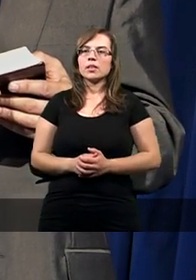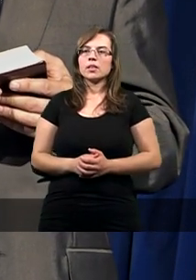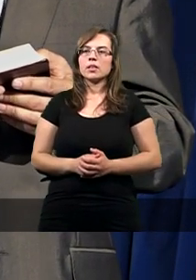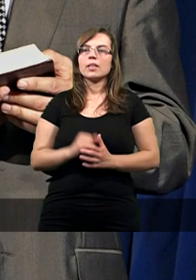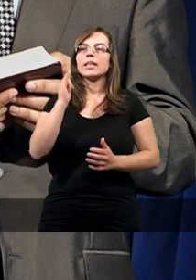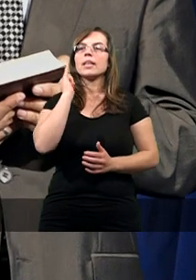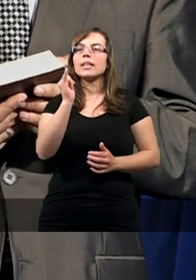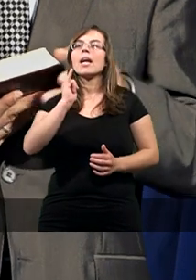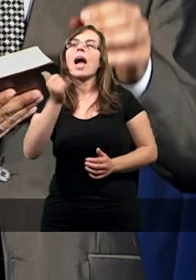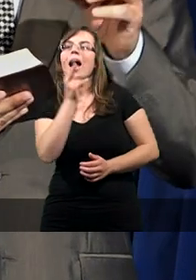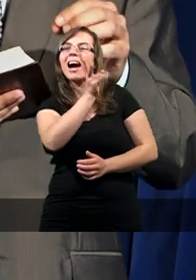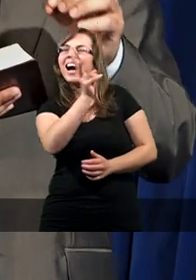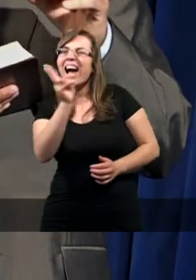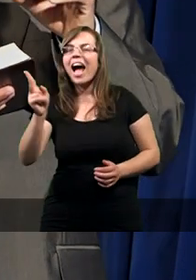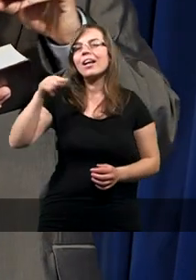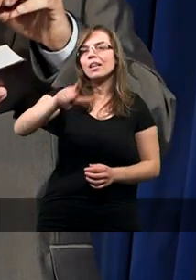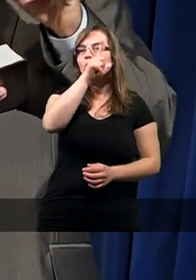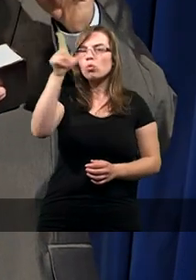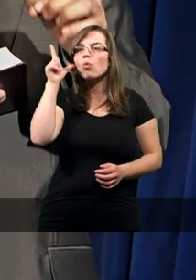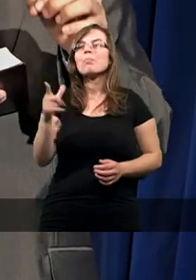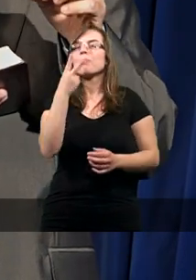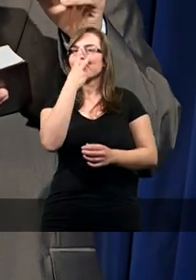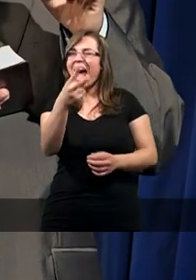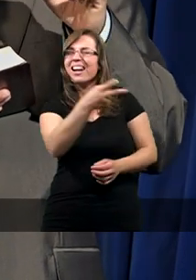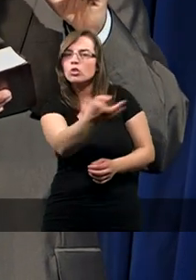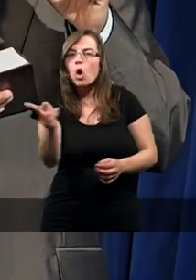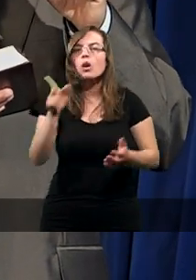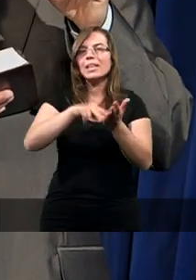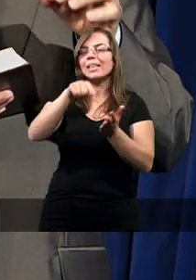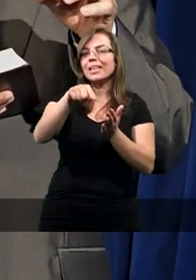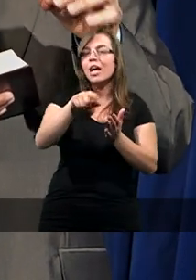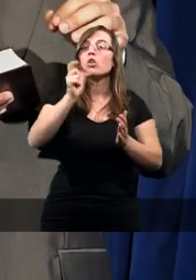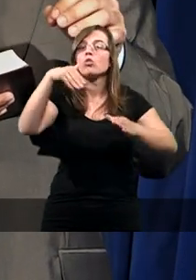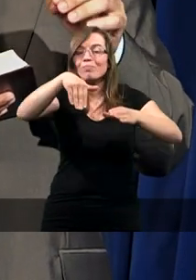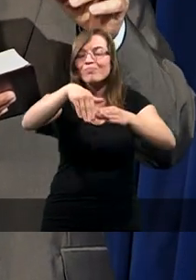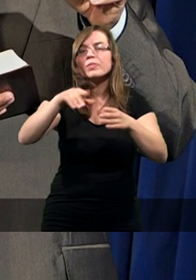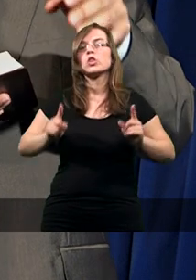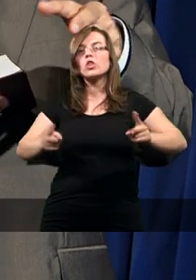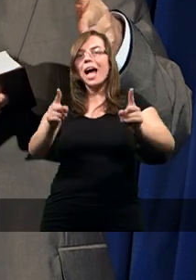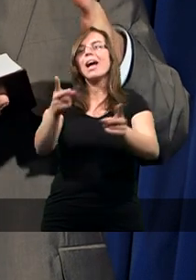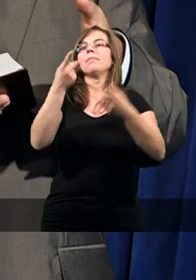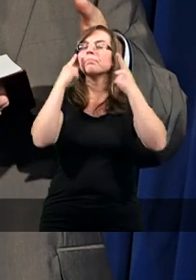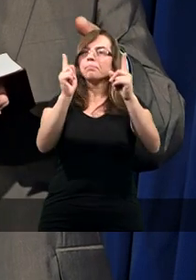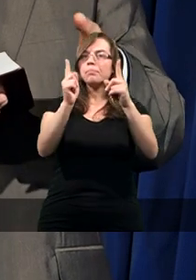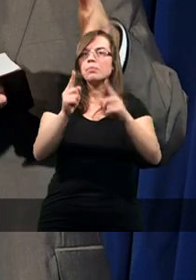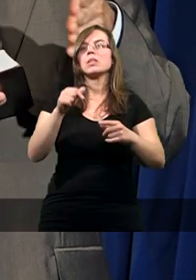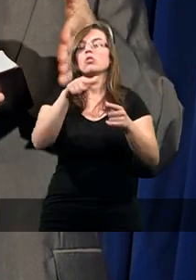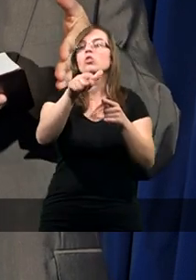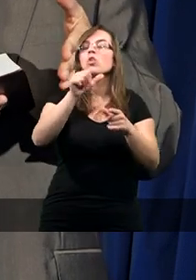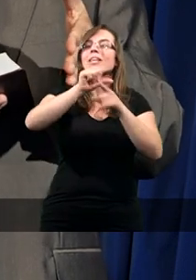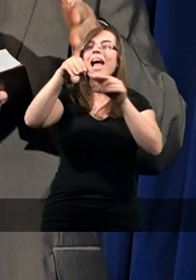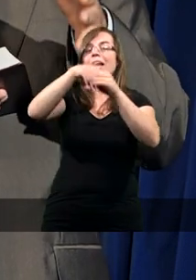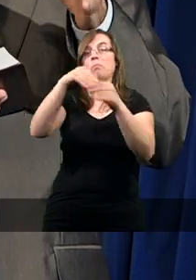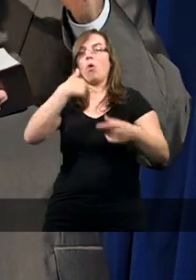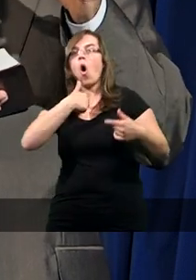away. I jak każdy z tych ludzi patrzących na ten, na to, co się tam dzieje, dostrzega, że to, co pisze, jest o